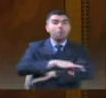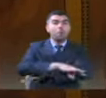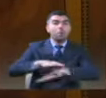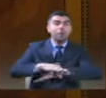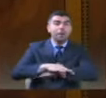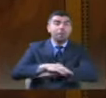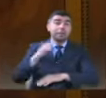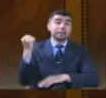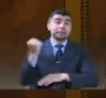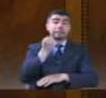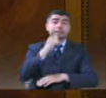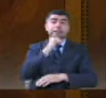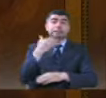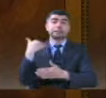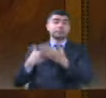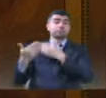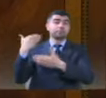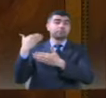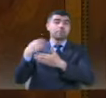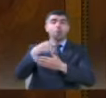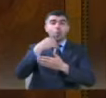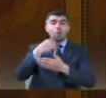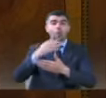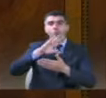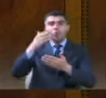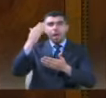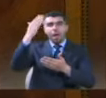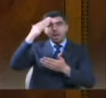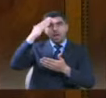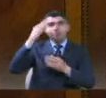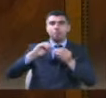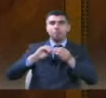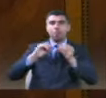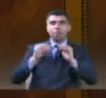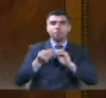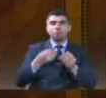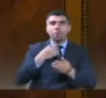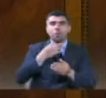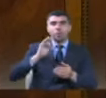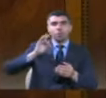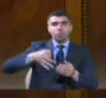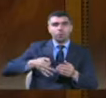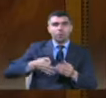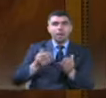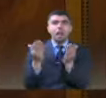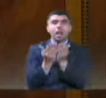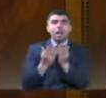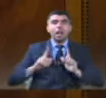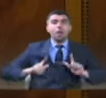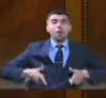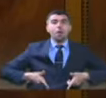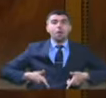عبر التاريخ أنها قادرة تقرأ الخصوصيات ديال اللحظة التاريخية. أنا أضرب مثال بالشغيلة التعليمية التي